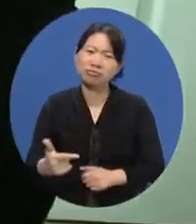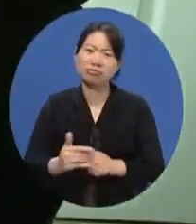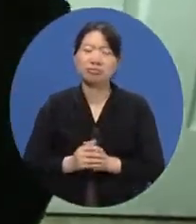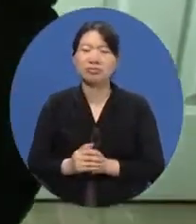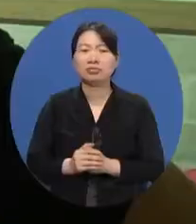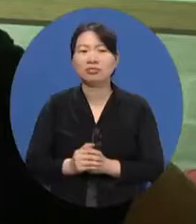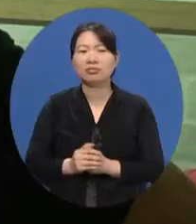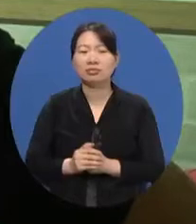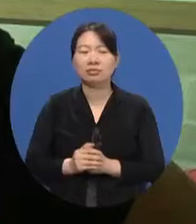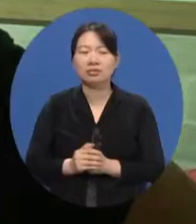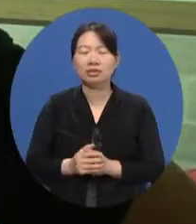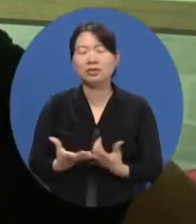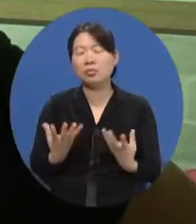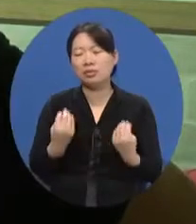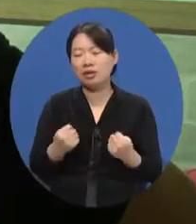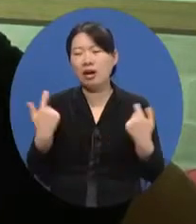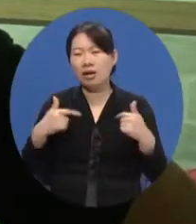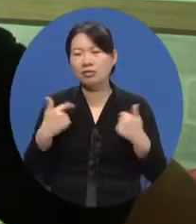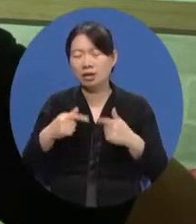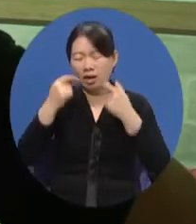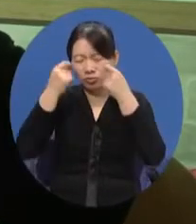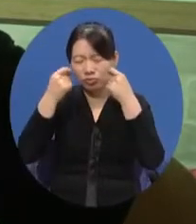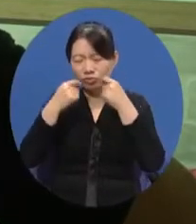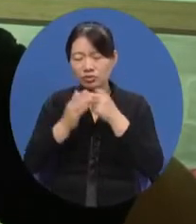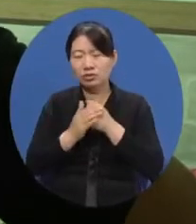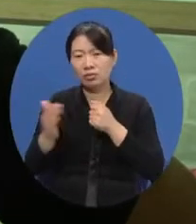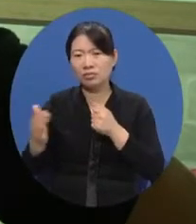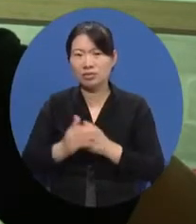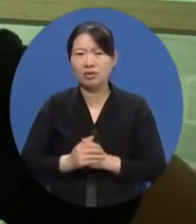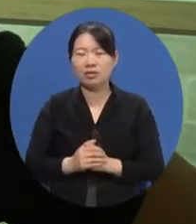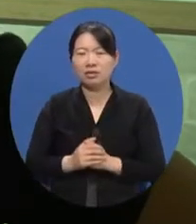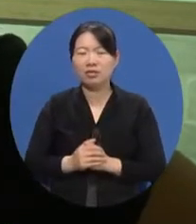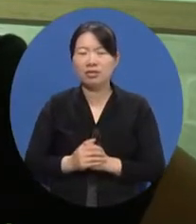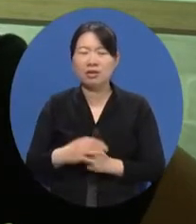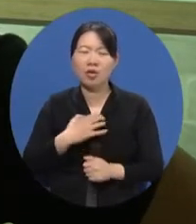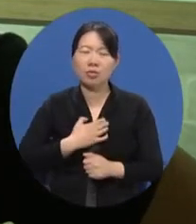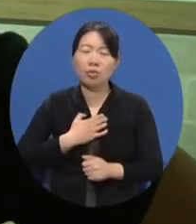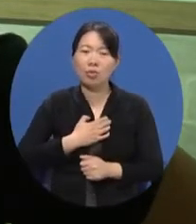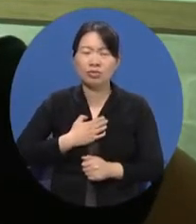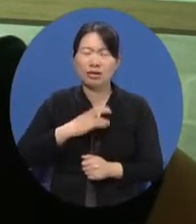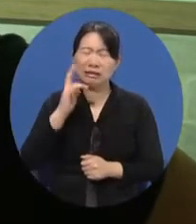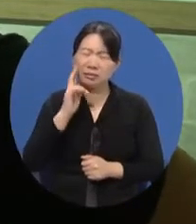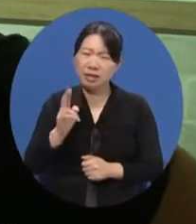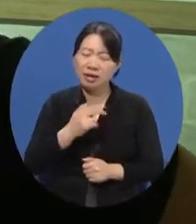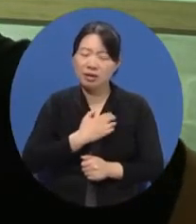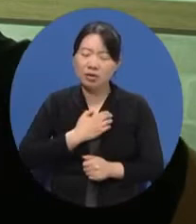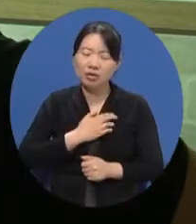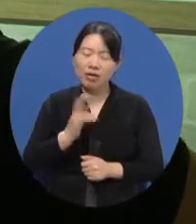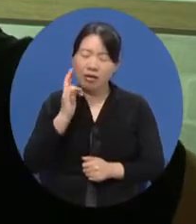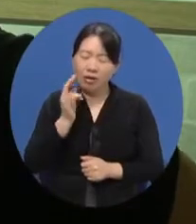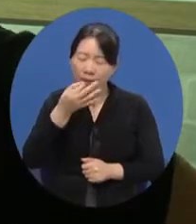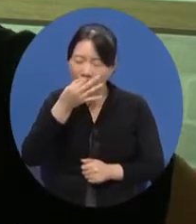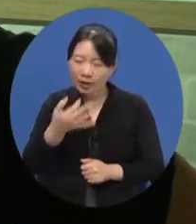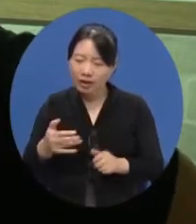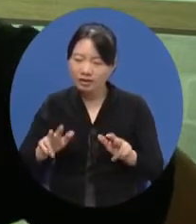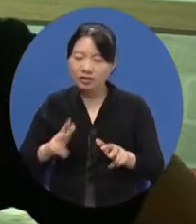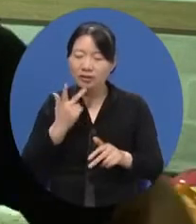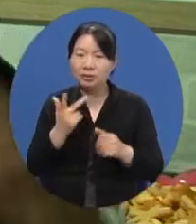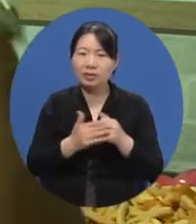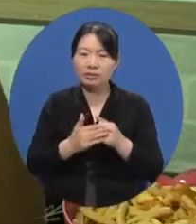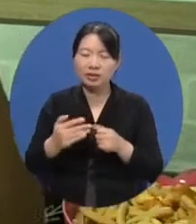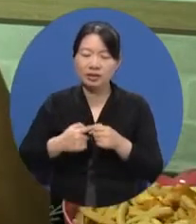아니라는데요. 많아요. 거의 매일 울어요. 걱정되는 걱정이 돼요. 걱정 너무 되고, 이제 학교, 지금